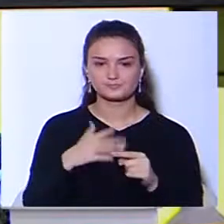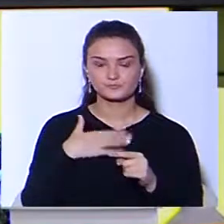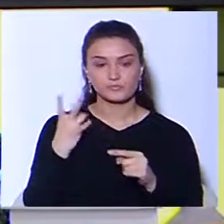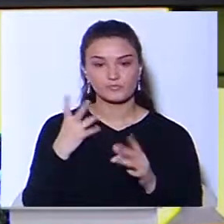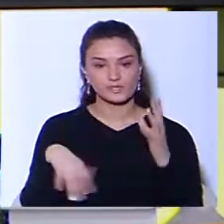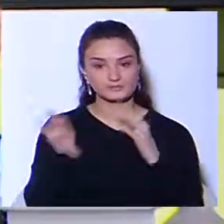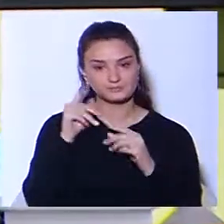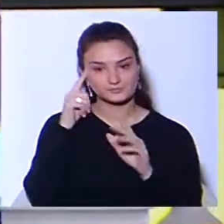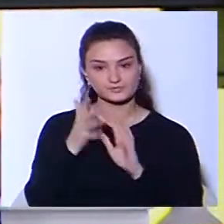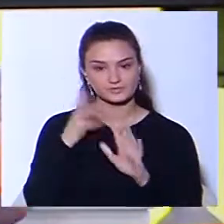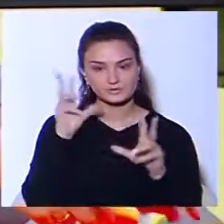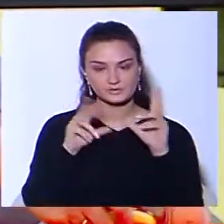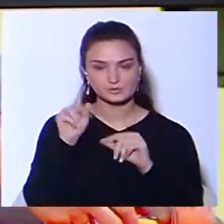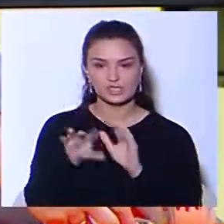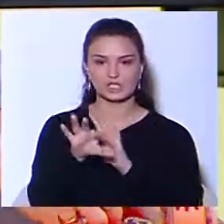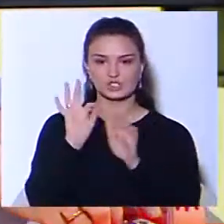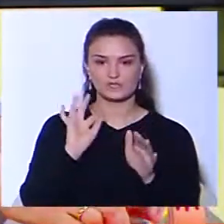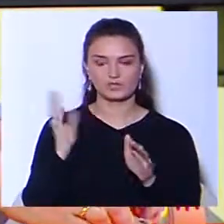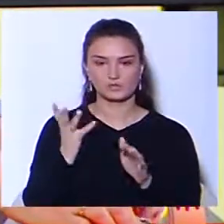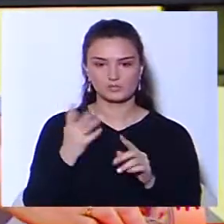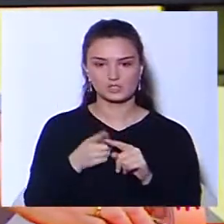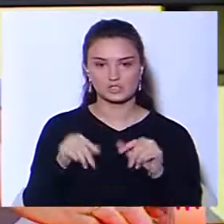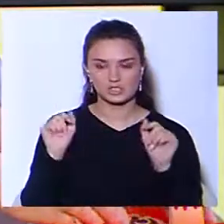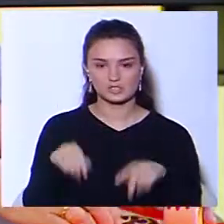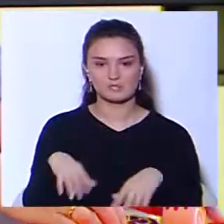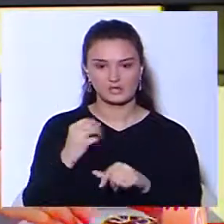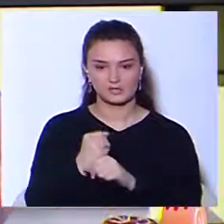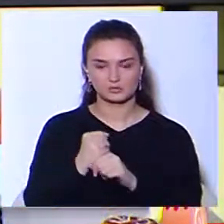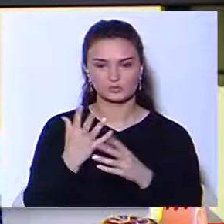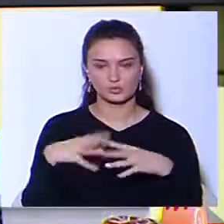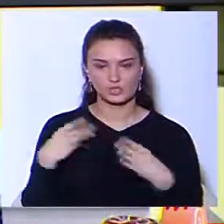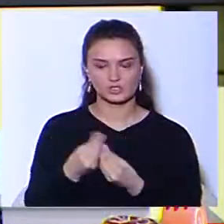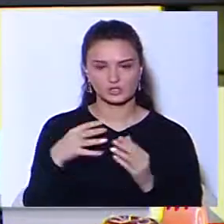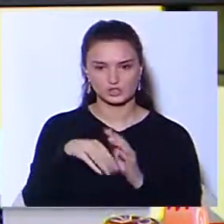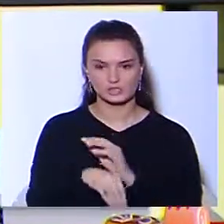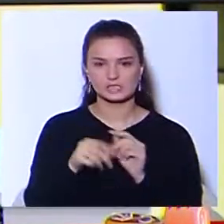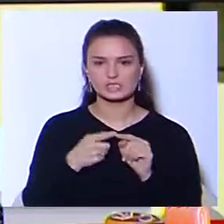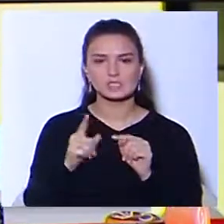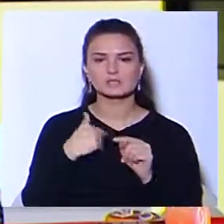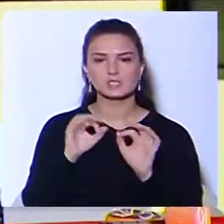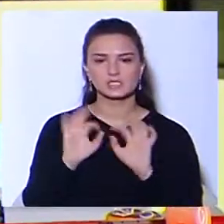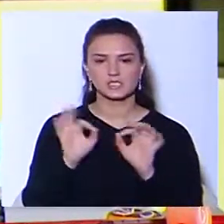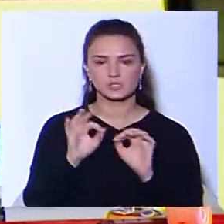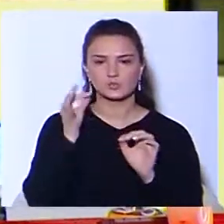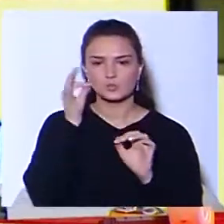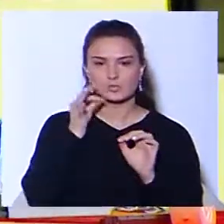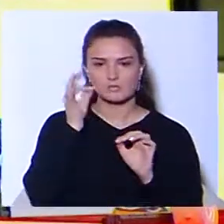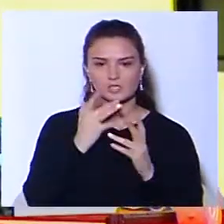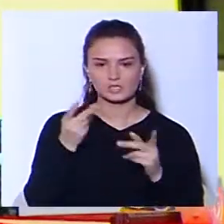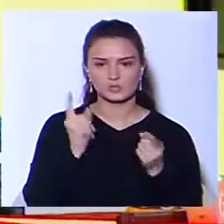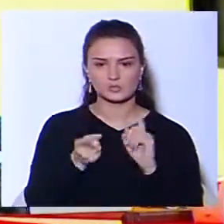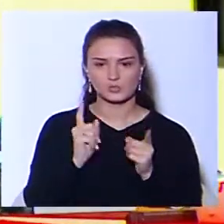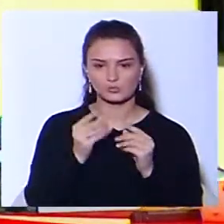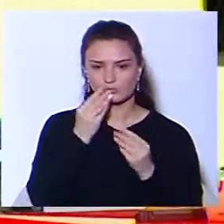უნდა გავითვალისწინოთ ის არჩევანი, რომელიც შეიძლება გავაკეთოთ ოჯახის პირობებში. Ის რაც მეგითხარით, ნუკბარი